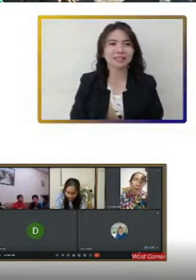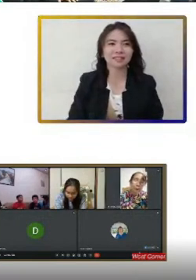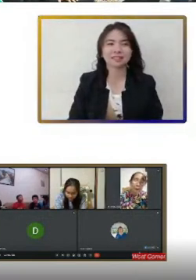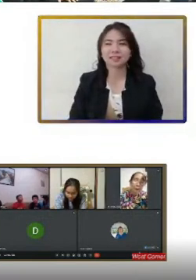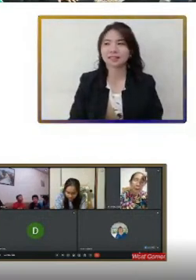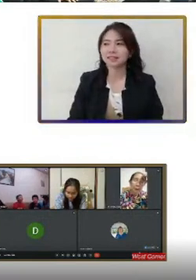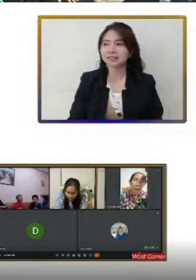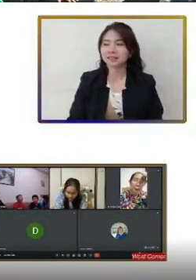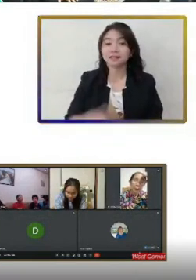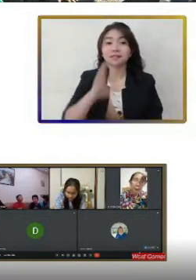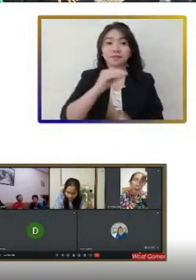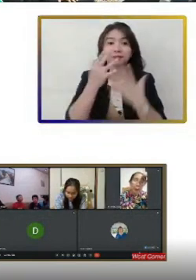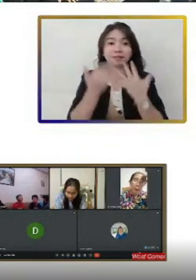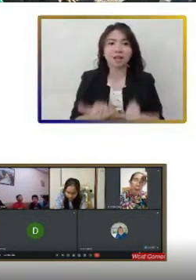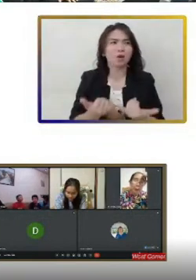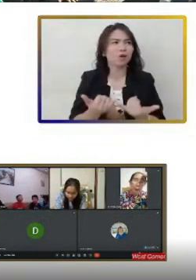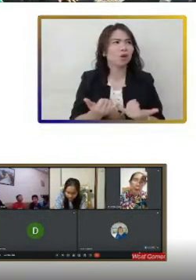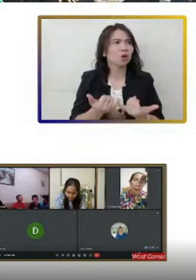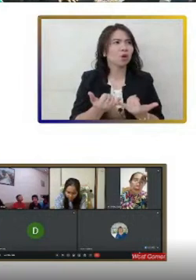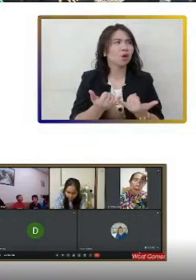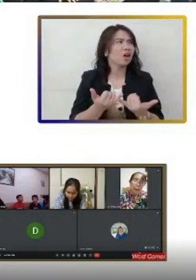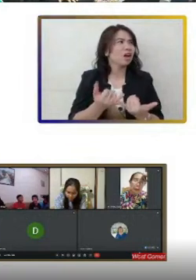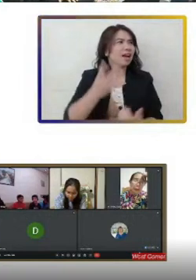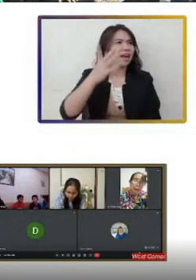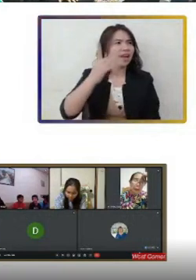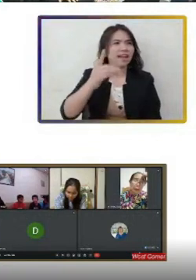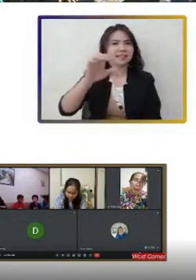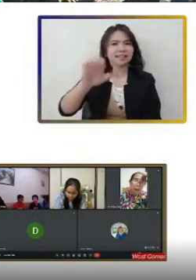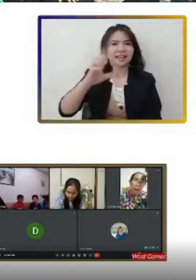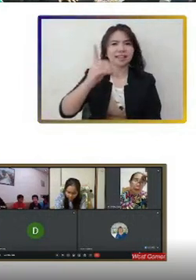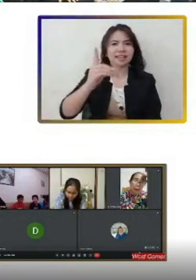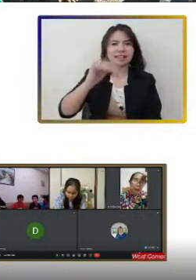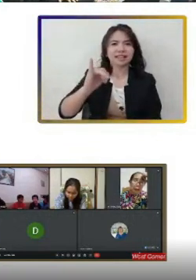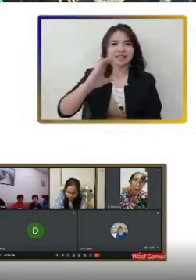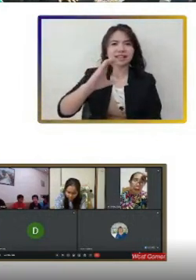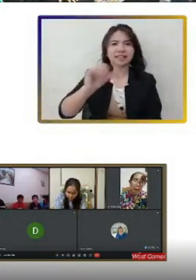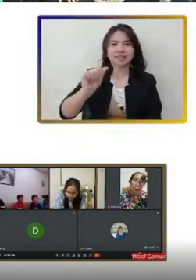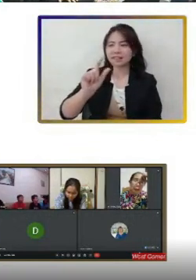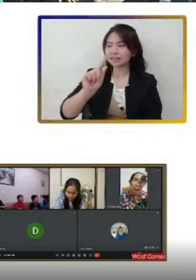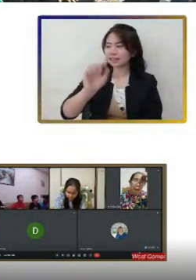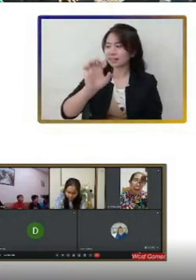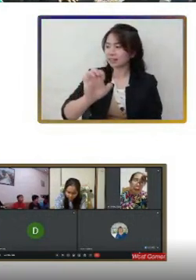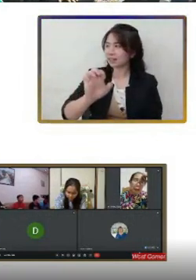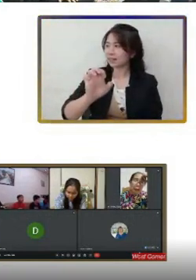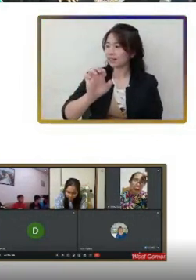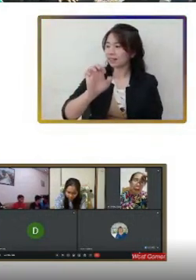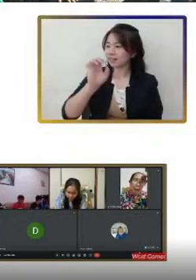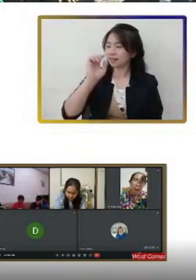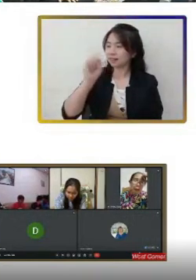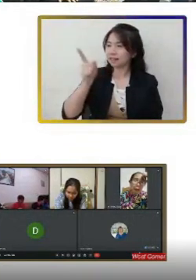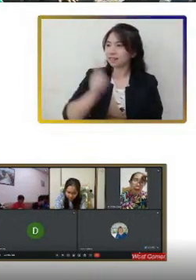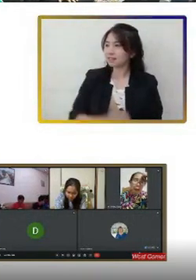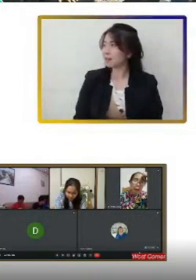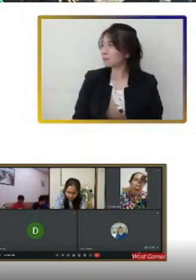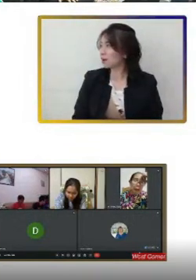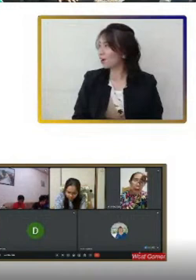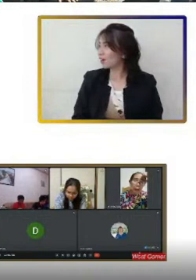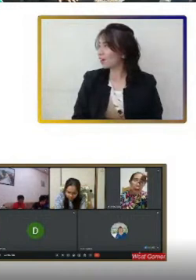ay hinahandog niya ang kanyang anak at sinasabi niyang dito na